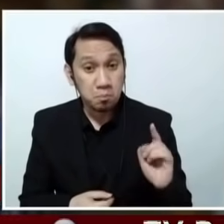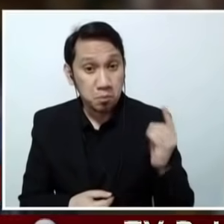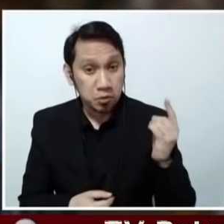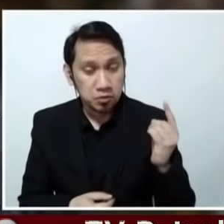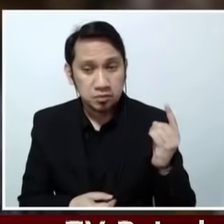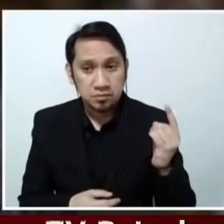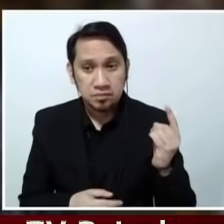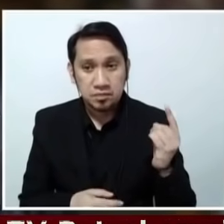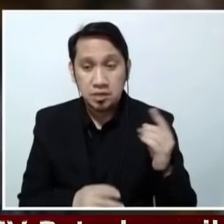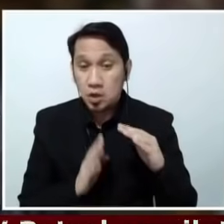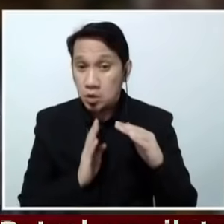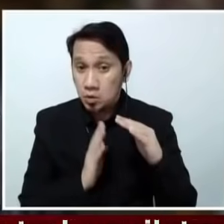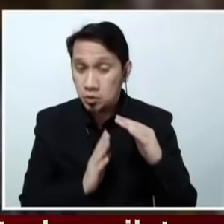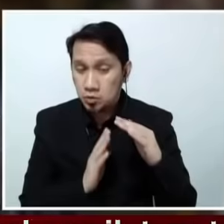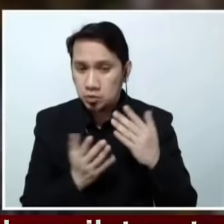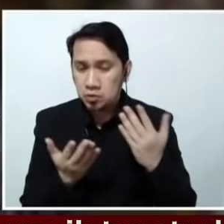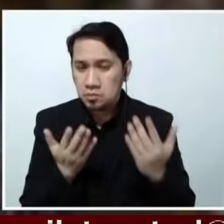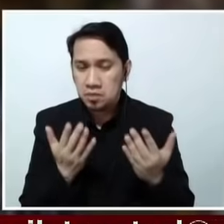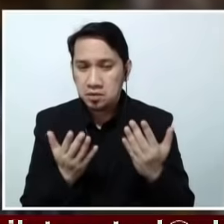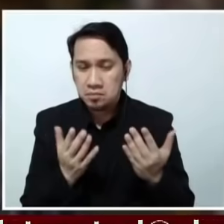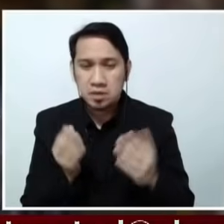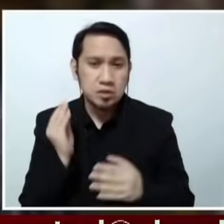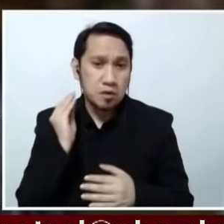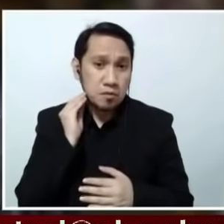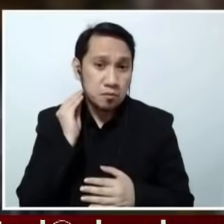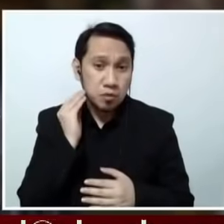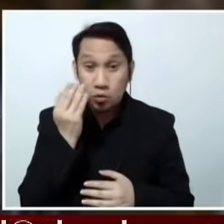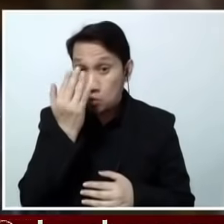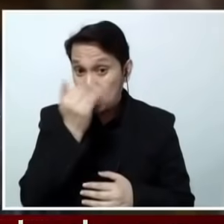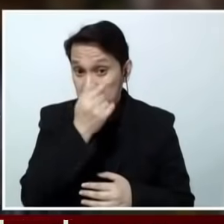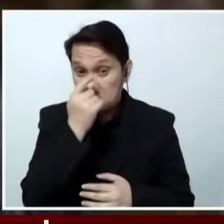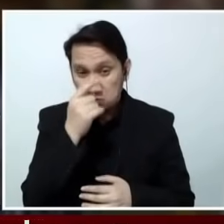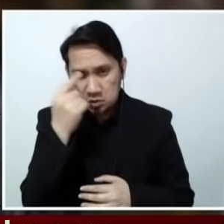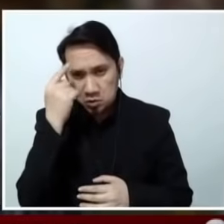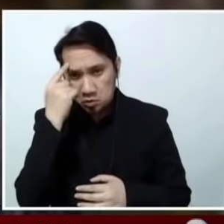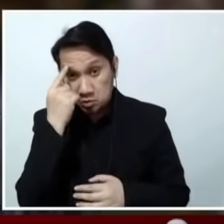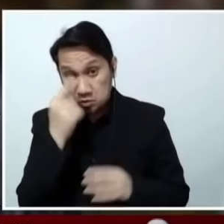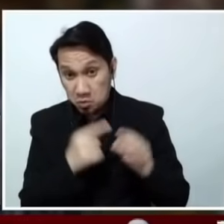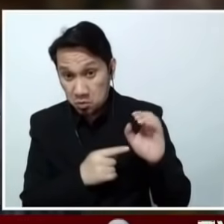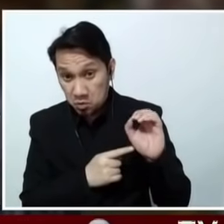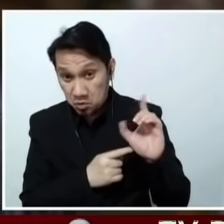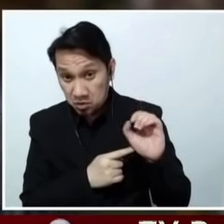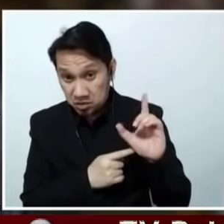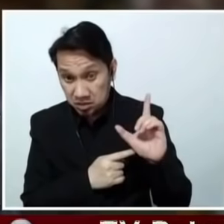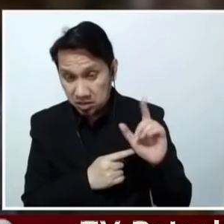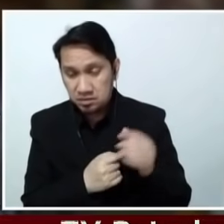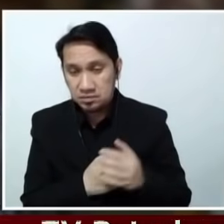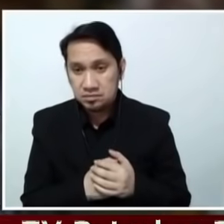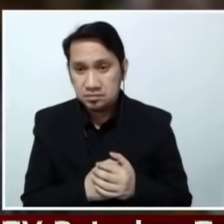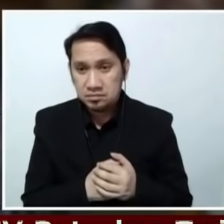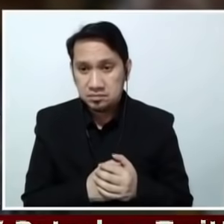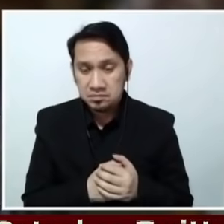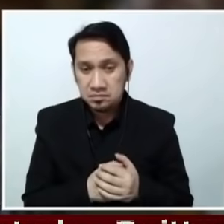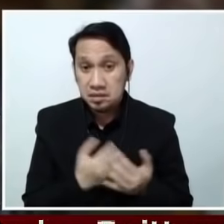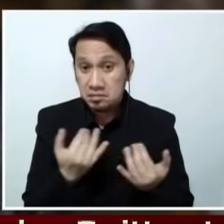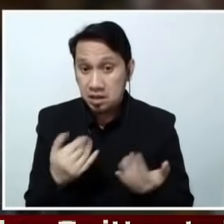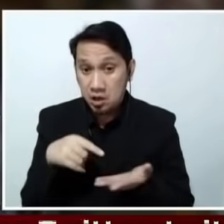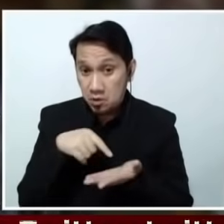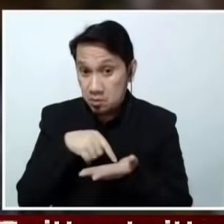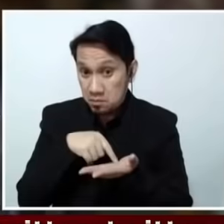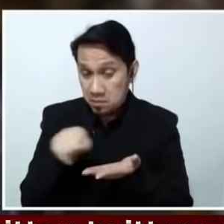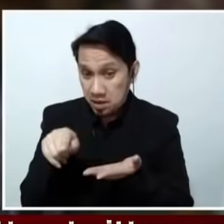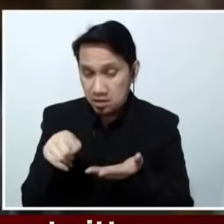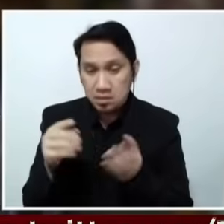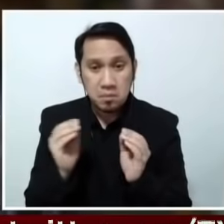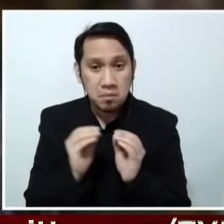customers might be deceived na ang binibili nila ay original. From which they will pay a lot